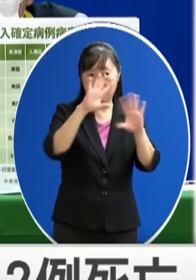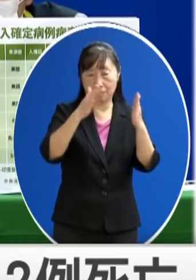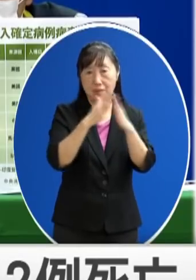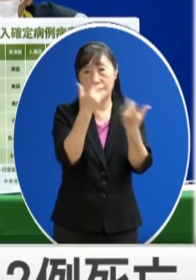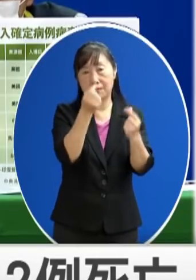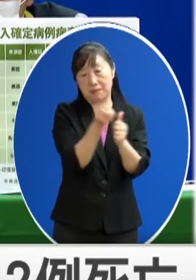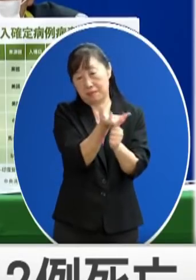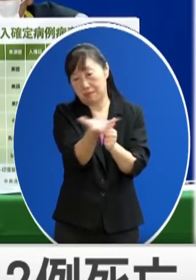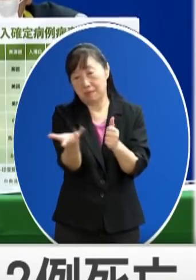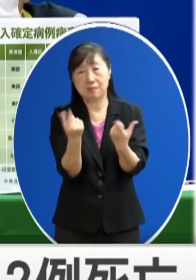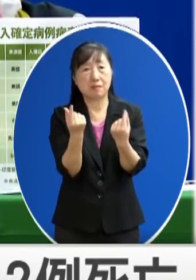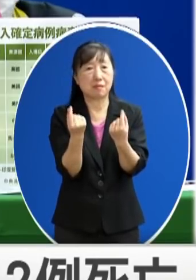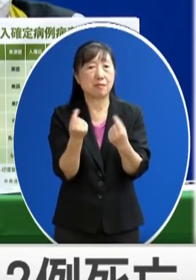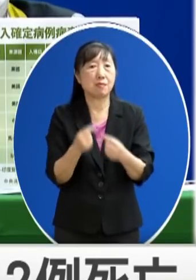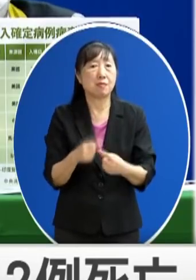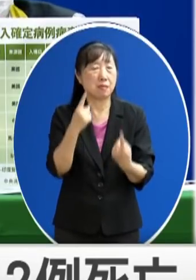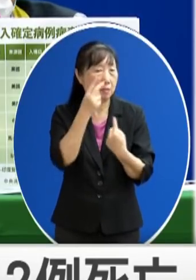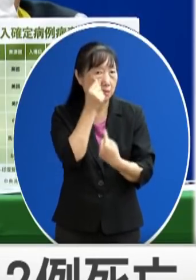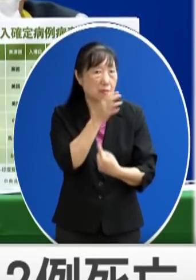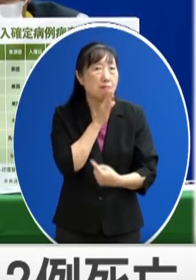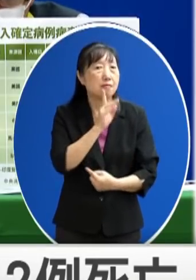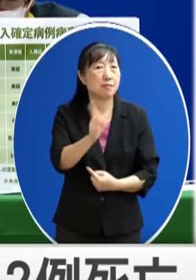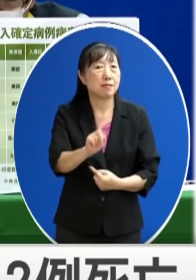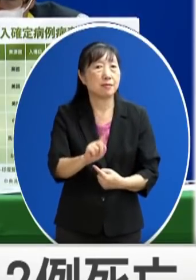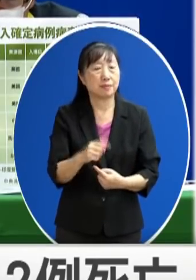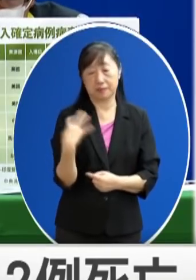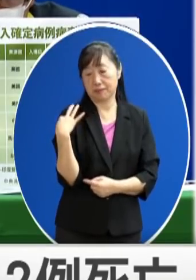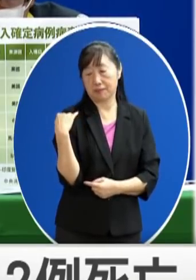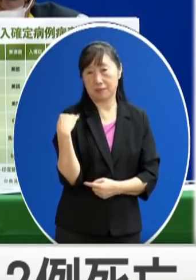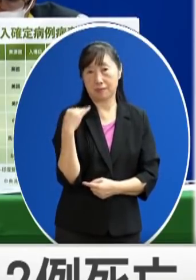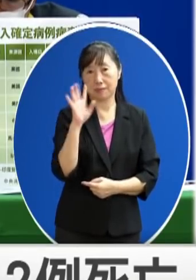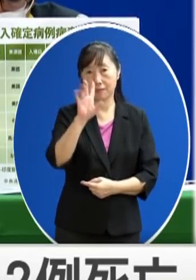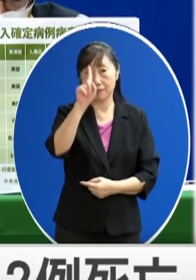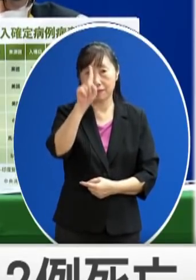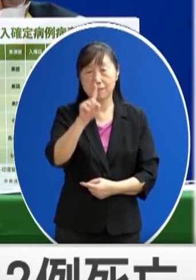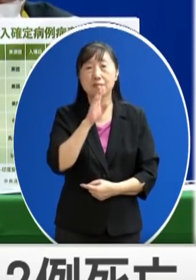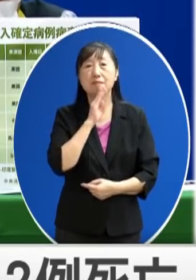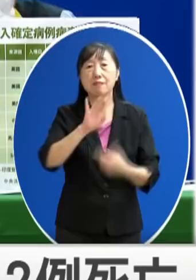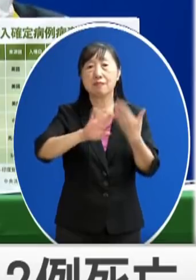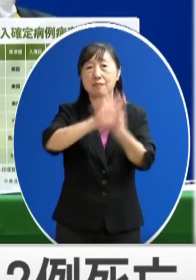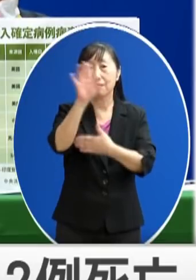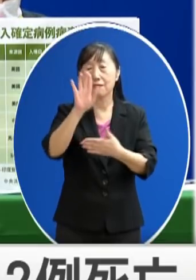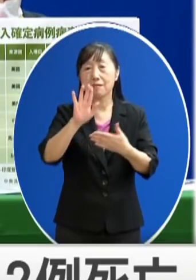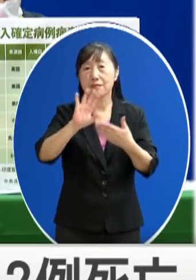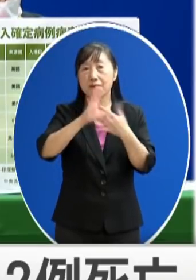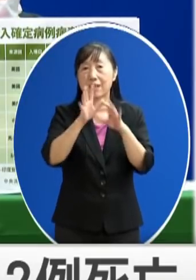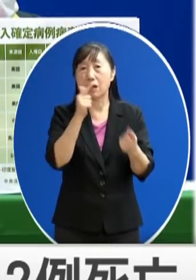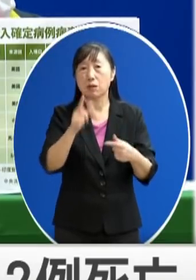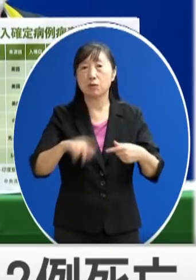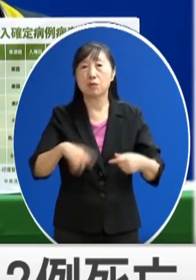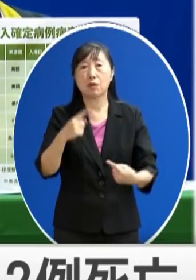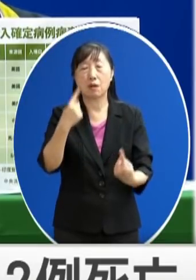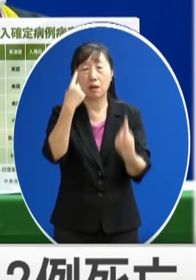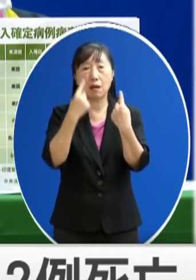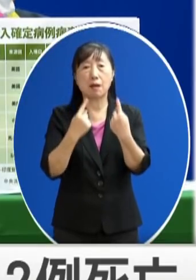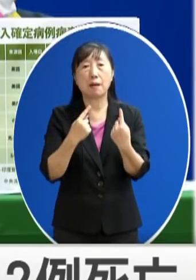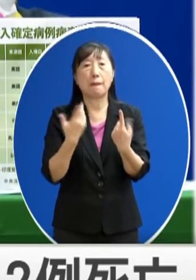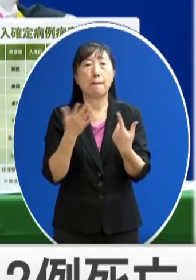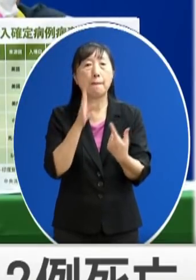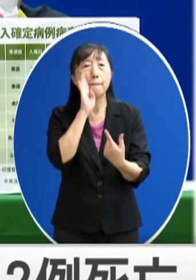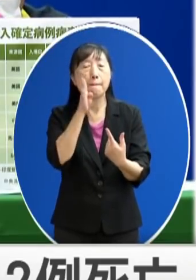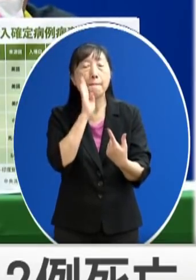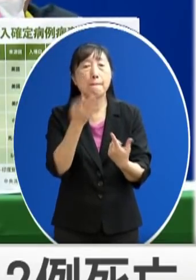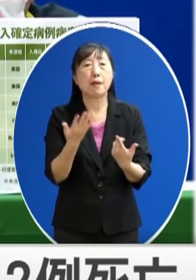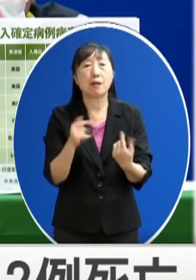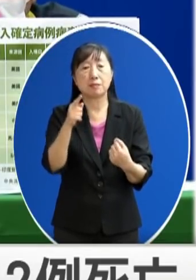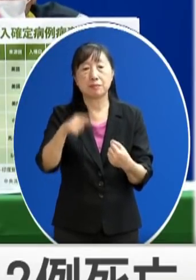扩散的一个趋势。比较特别就是前几天有这个外电报道说比利时有个安养院，那有7个